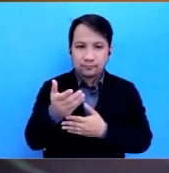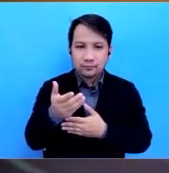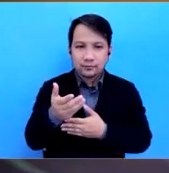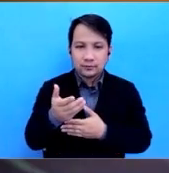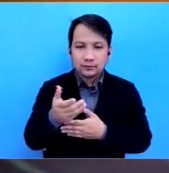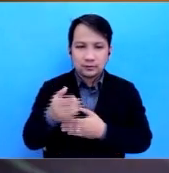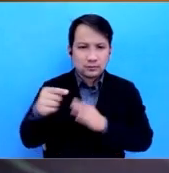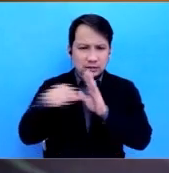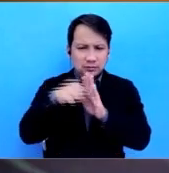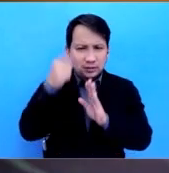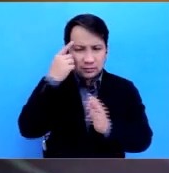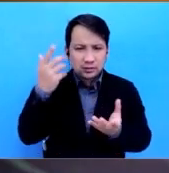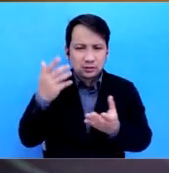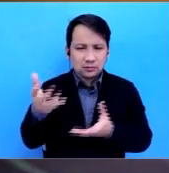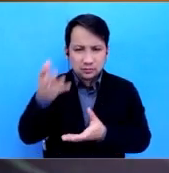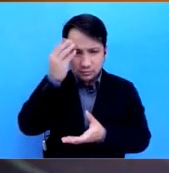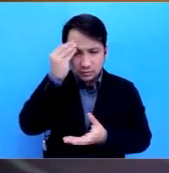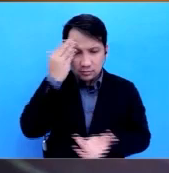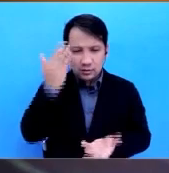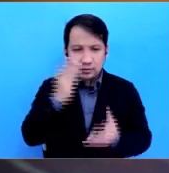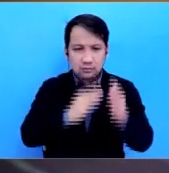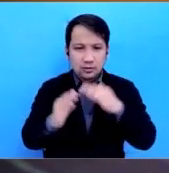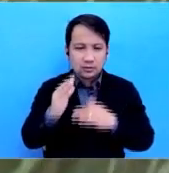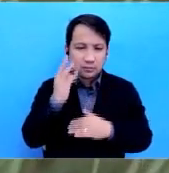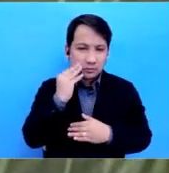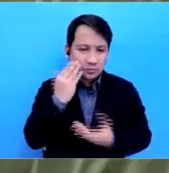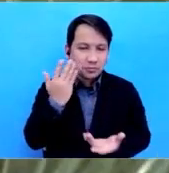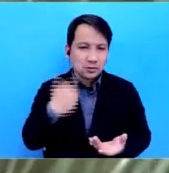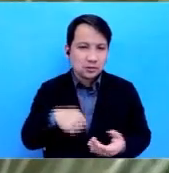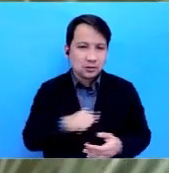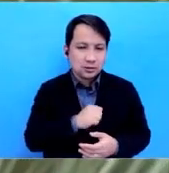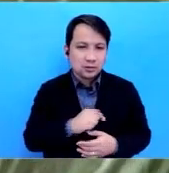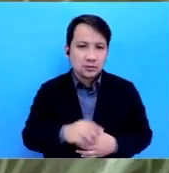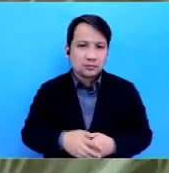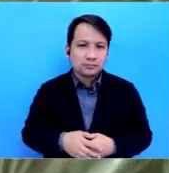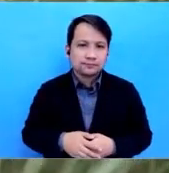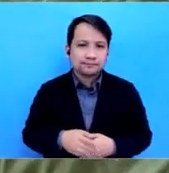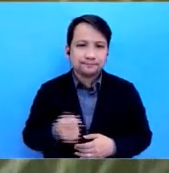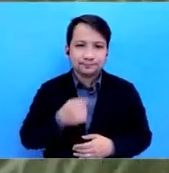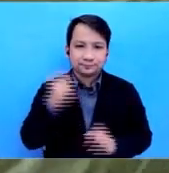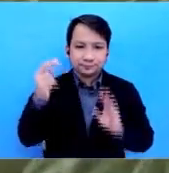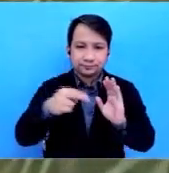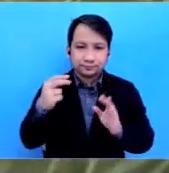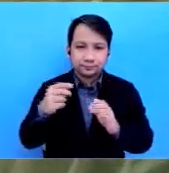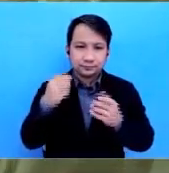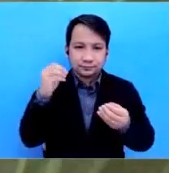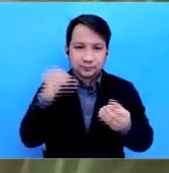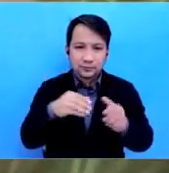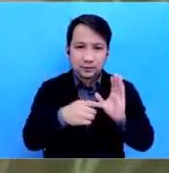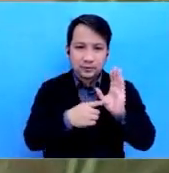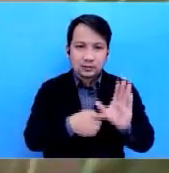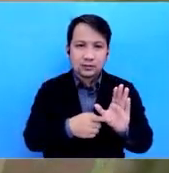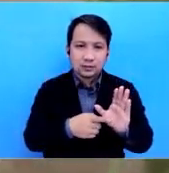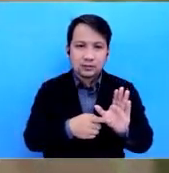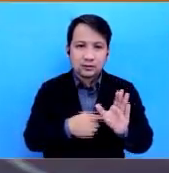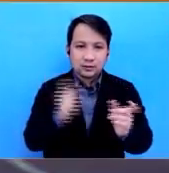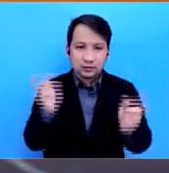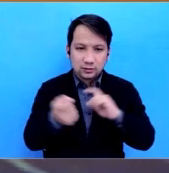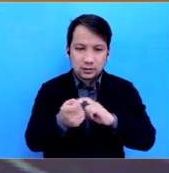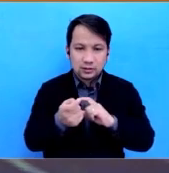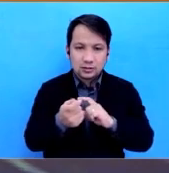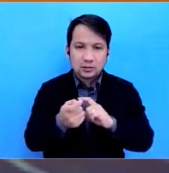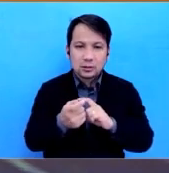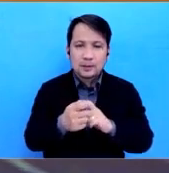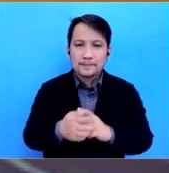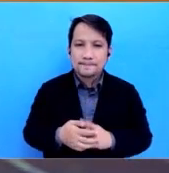ma-stereotype. Natuto na raw siya sa humbling experience. Tinanggal na ang video at uploaded na ang edited version.